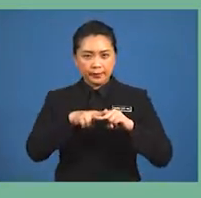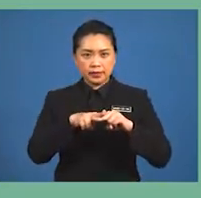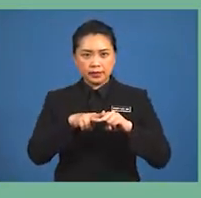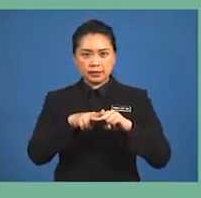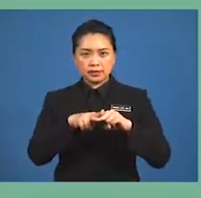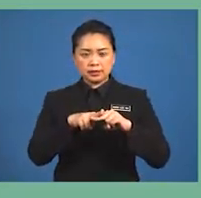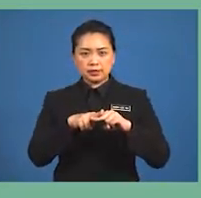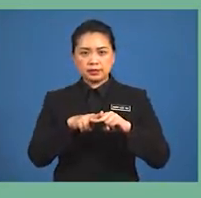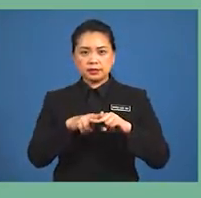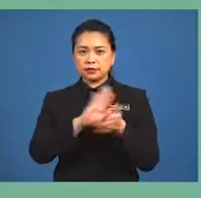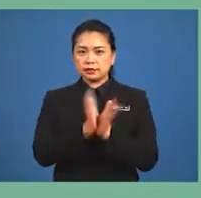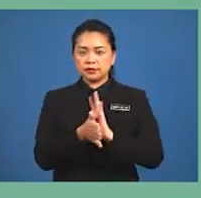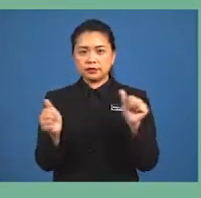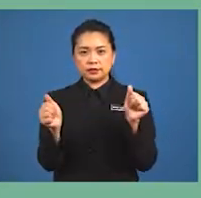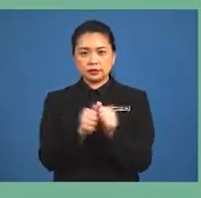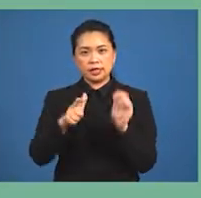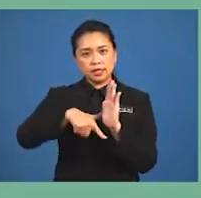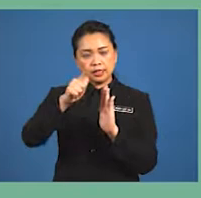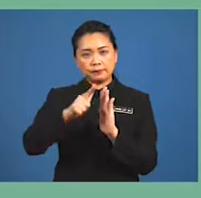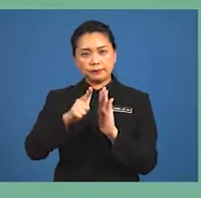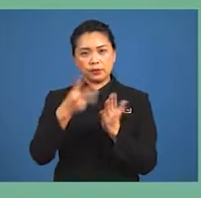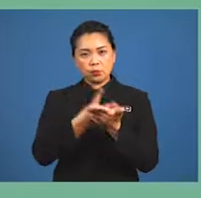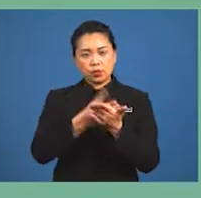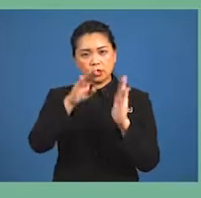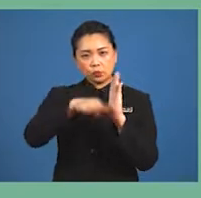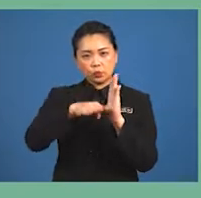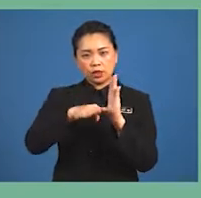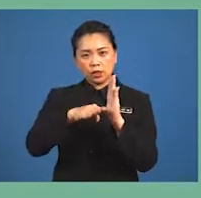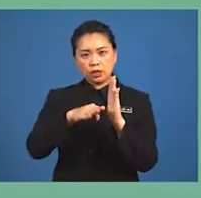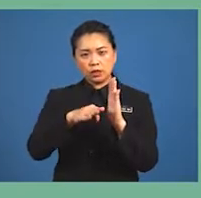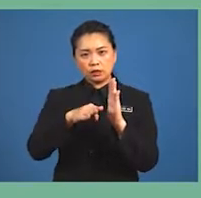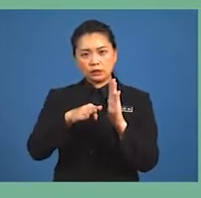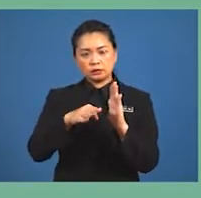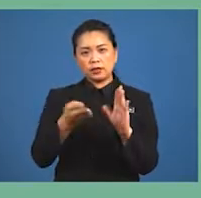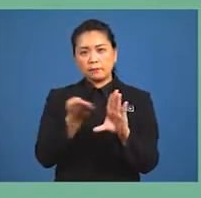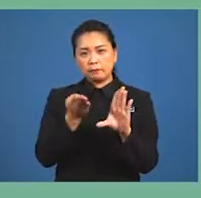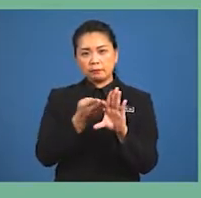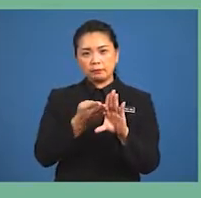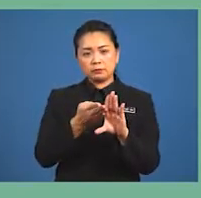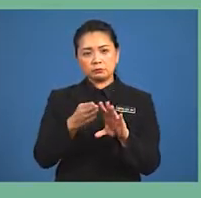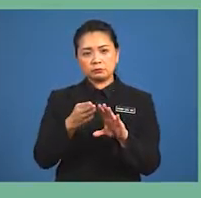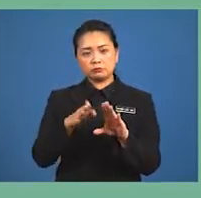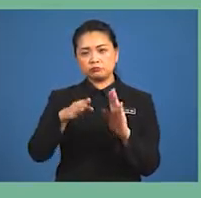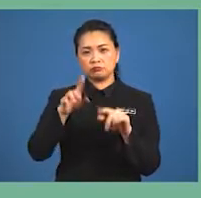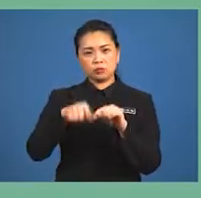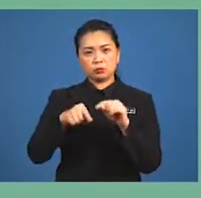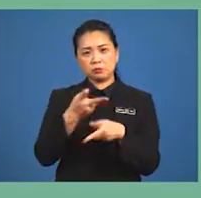Maka, dengan lebihan reserve yang berkurang, keupayaan bank untuk memberi pinjaman akan